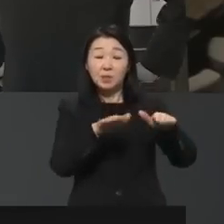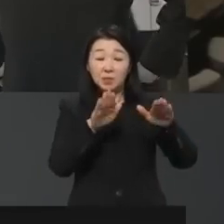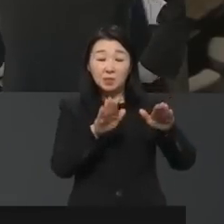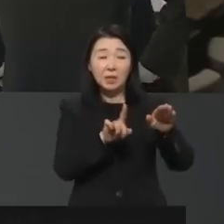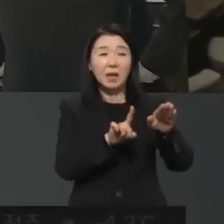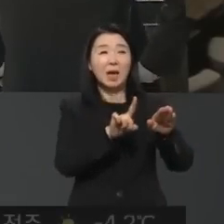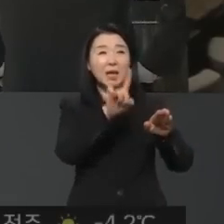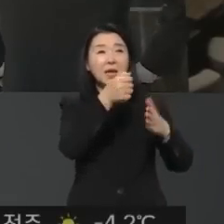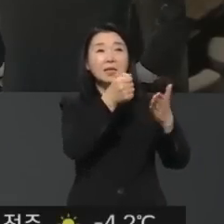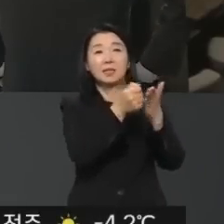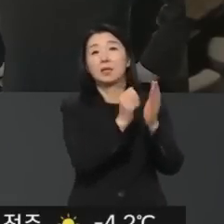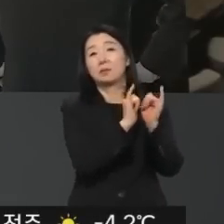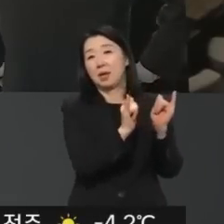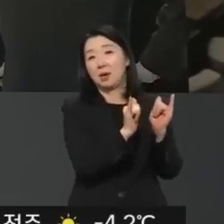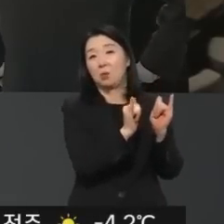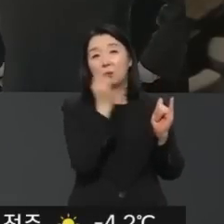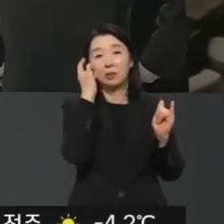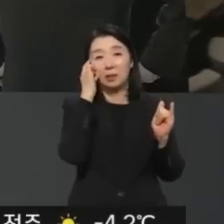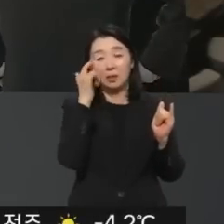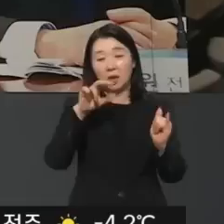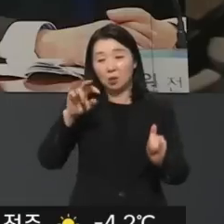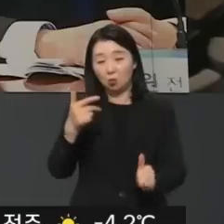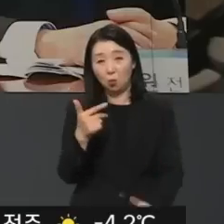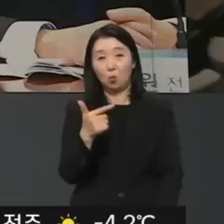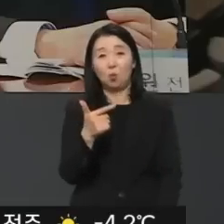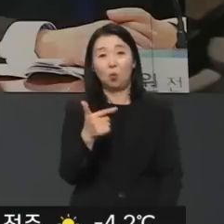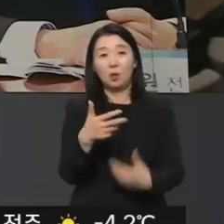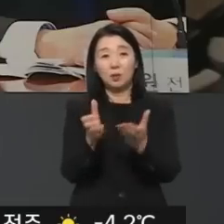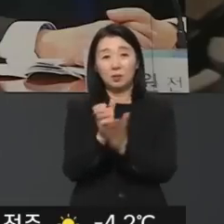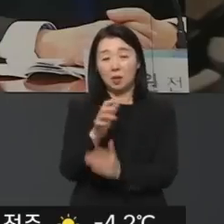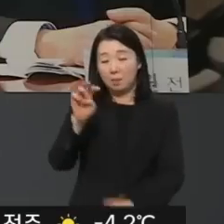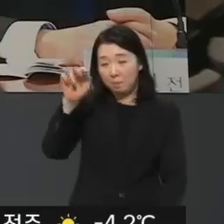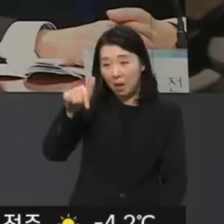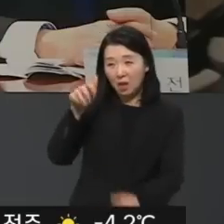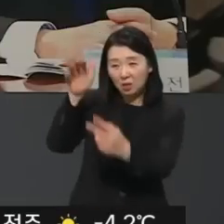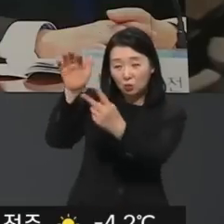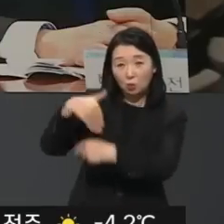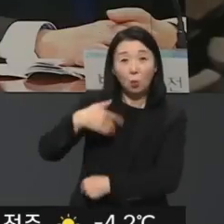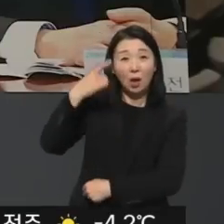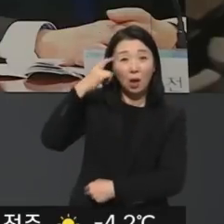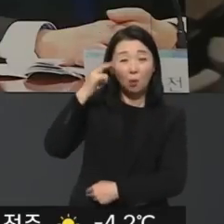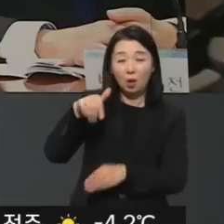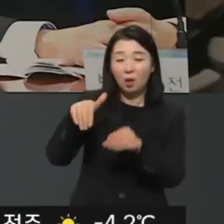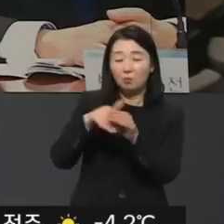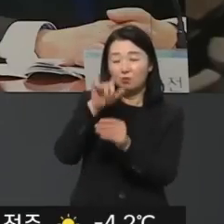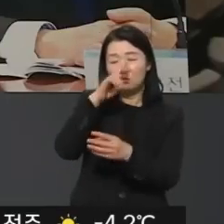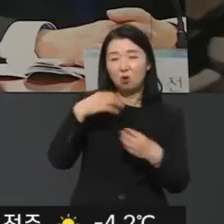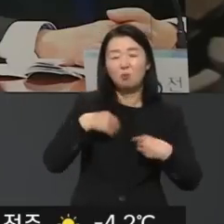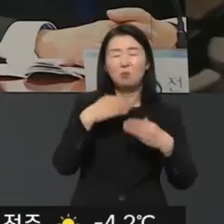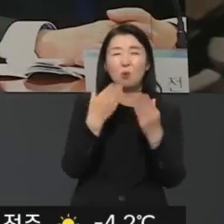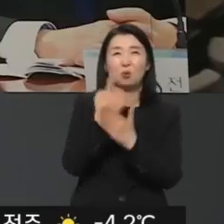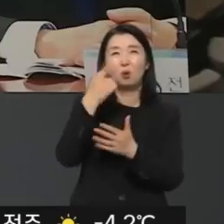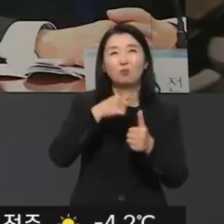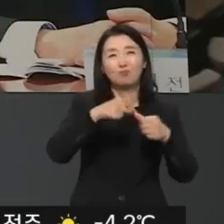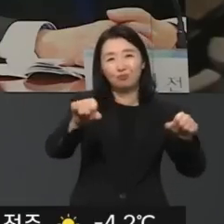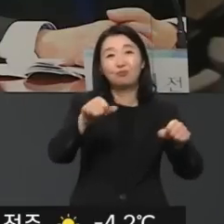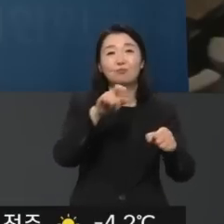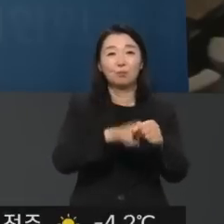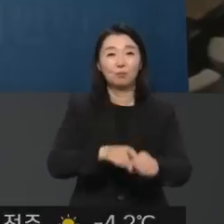가장 윗선이라고 보고 있죠. 노 전 실장과 박 전 원장을 계속 소환하고 있는 건 문재인 정부 인사 망신주기라고